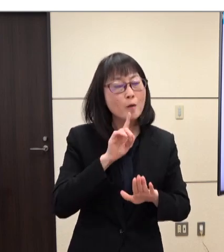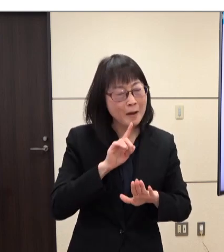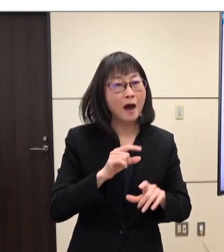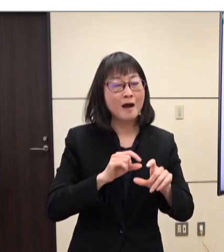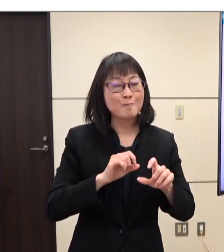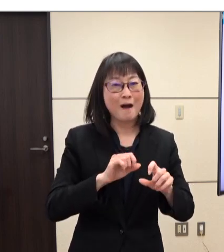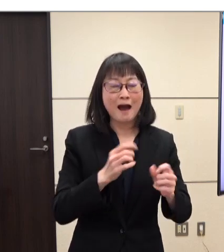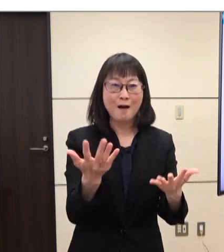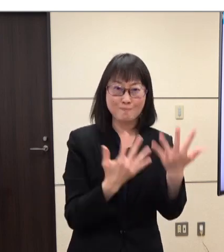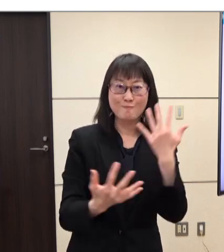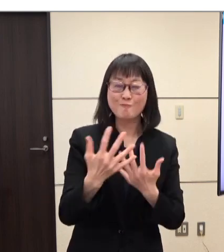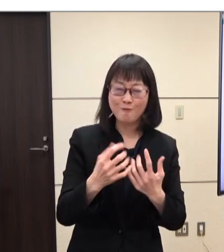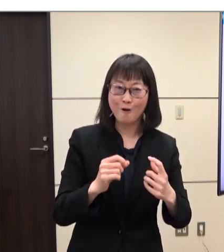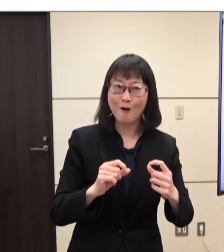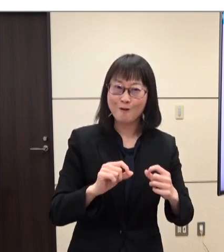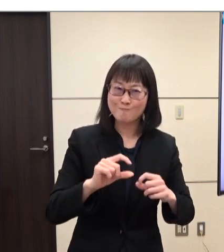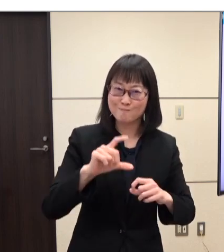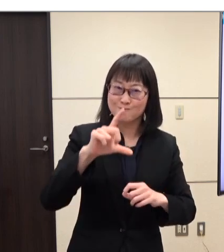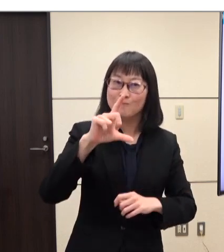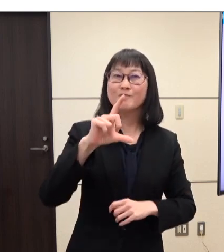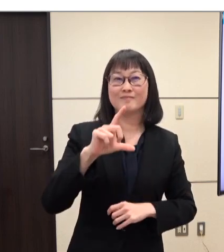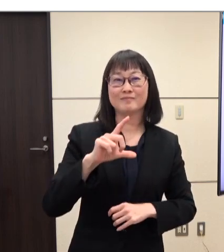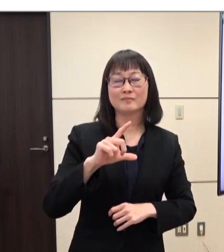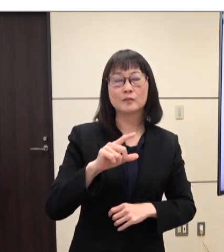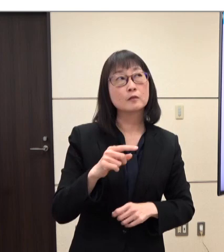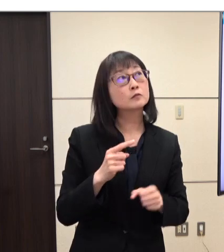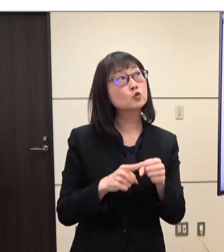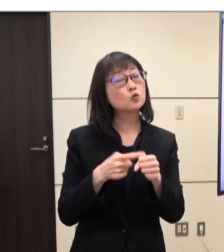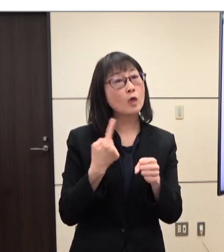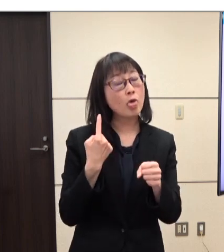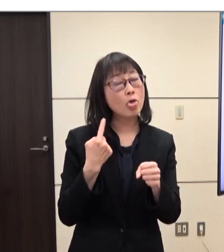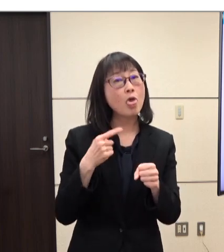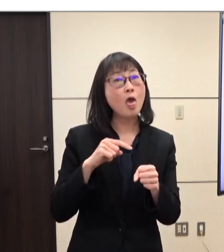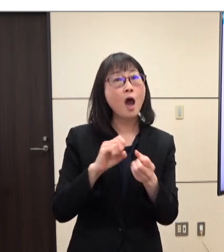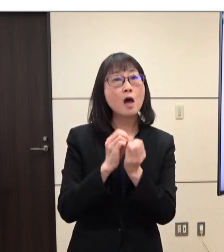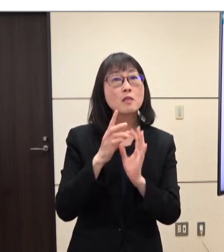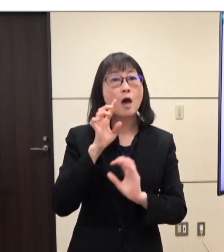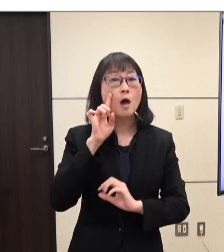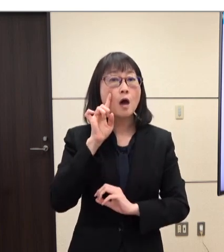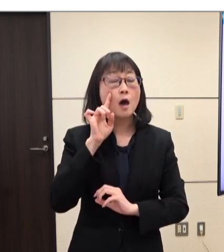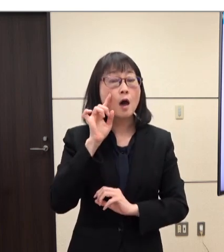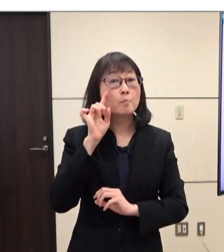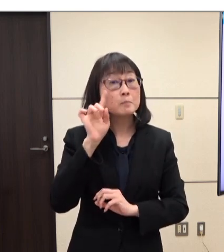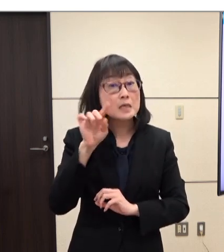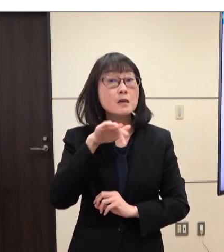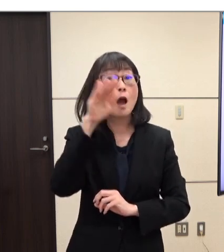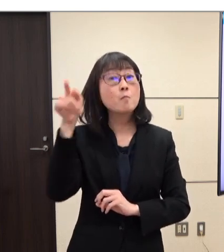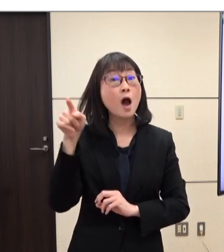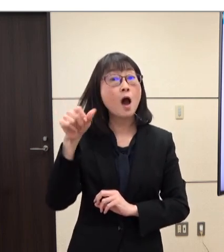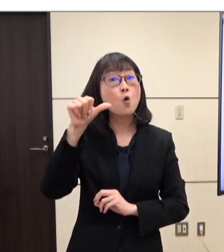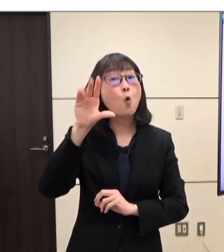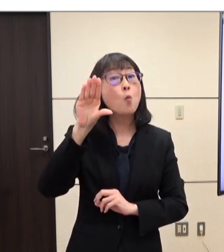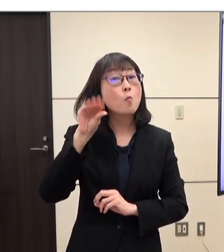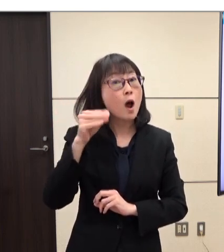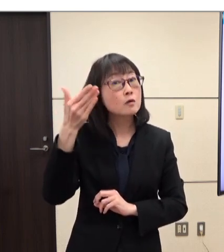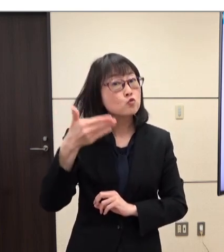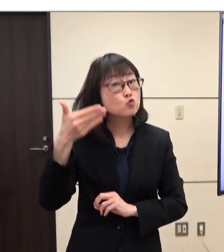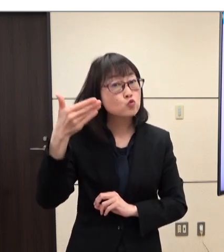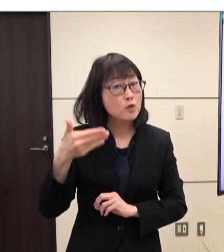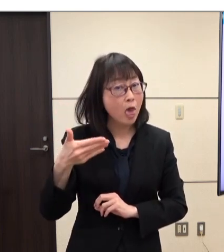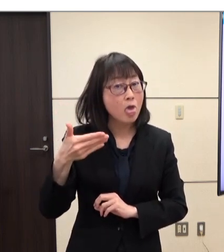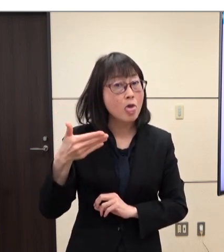と、昨年は、5万何だっけ5万9000でしたかね。それに対